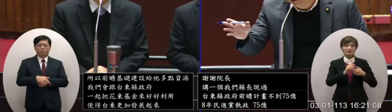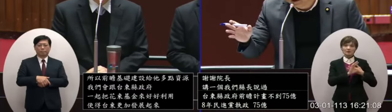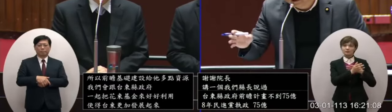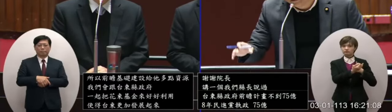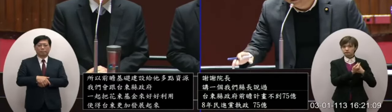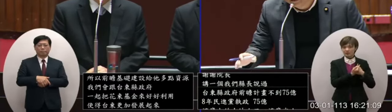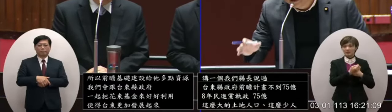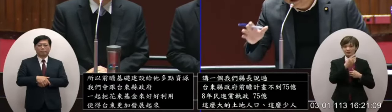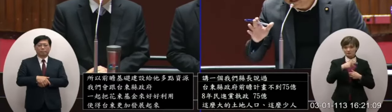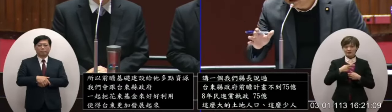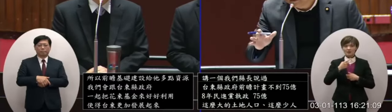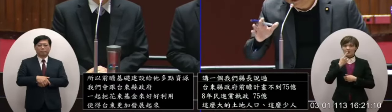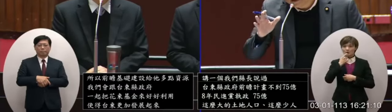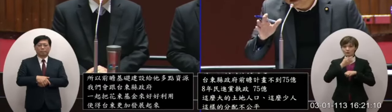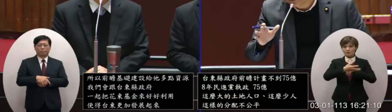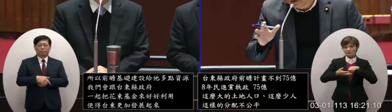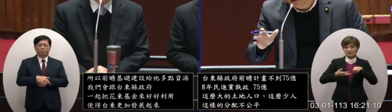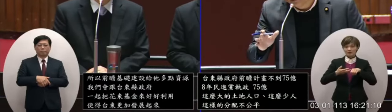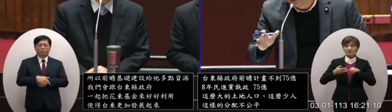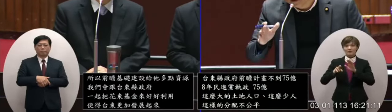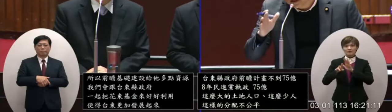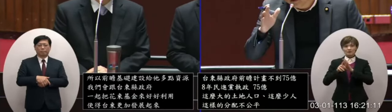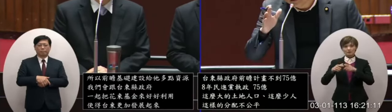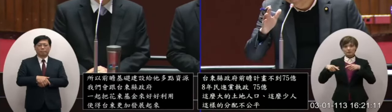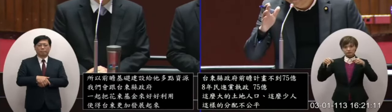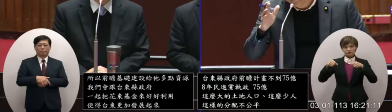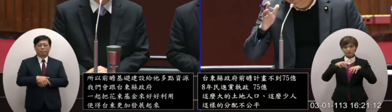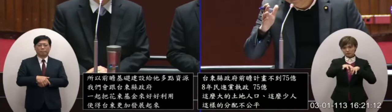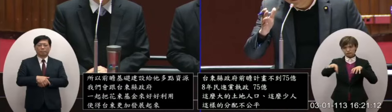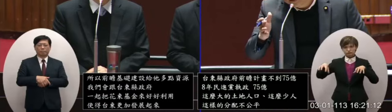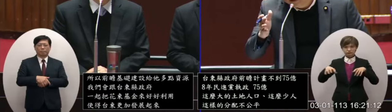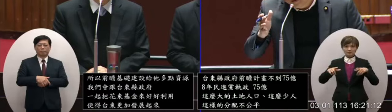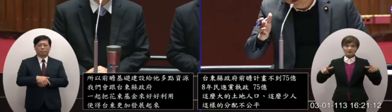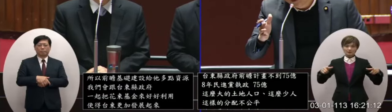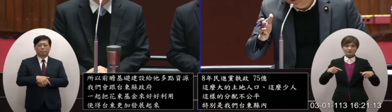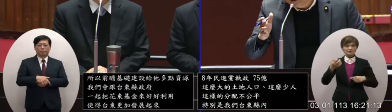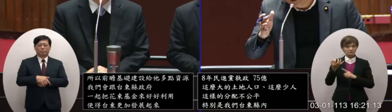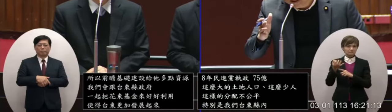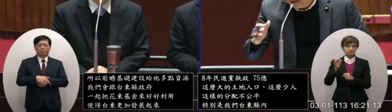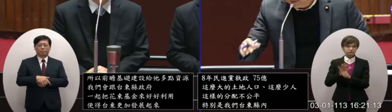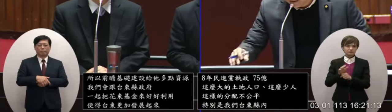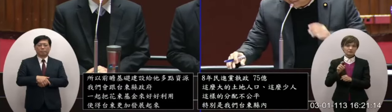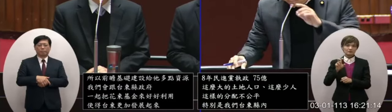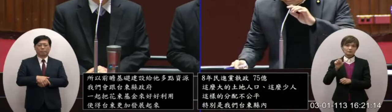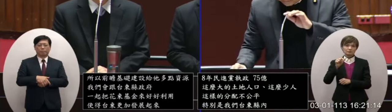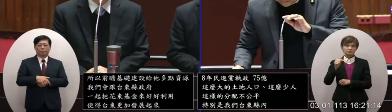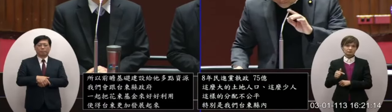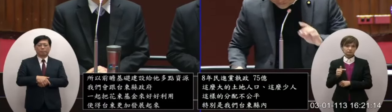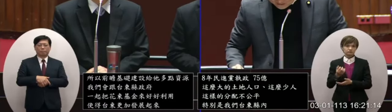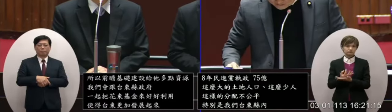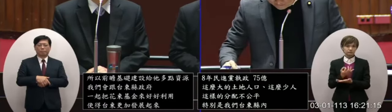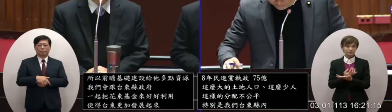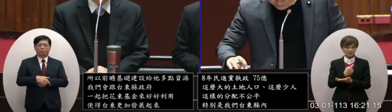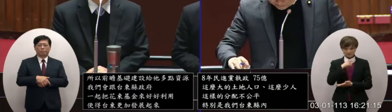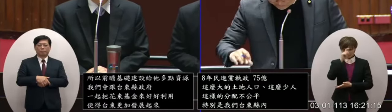岛，绿岛跟蓝屿，这样的经费其实不够的。也希望院长能够多多帮助台东哦。包